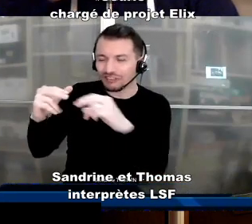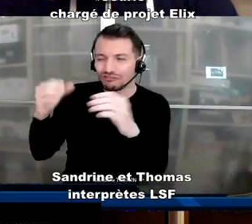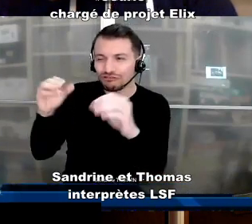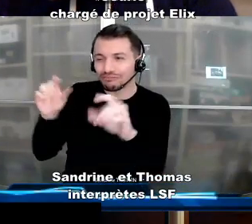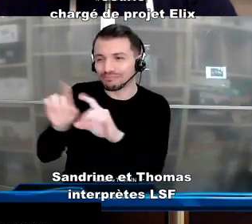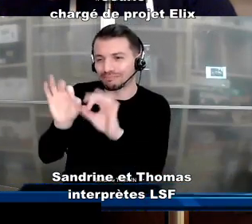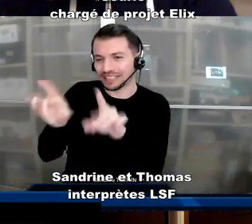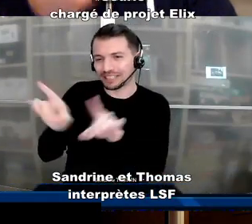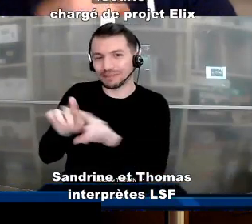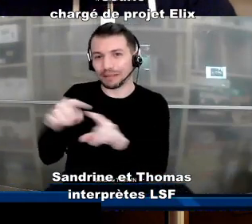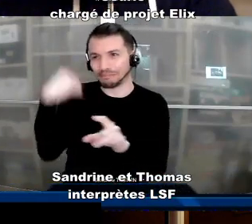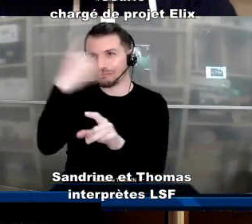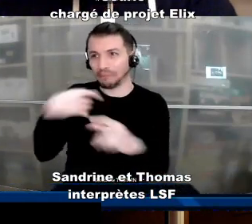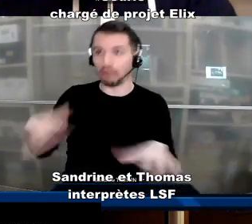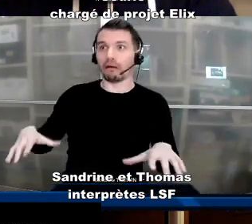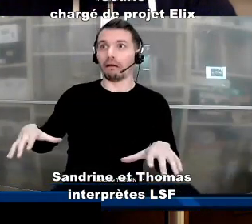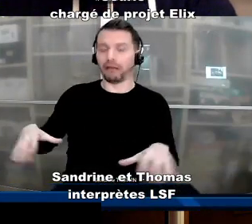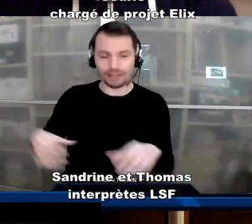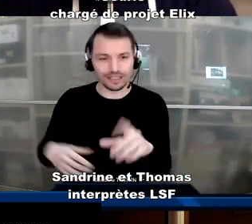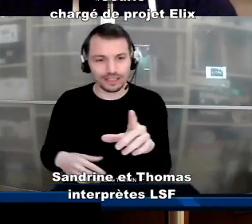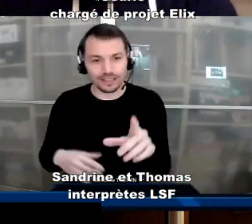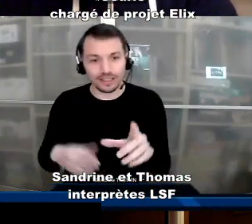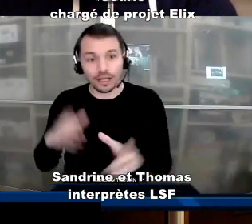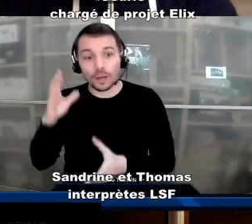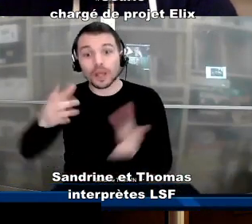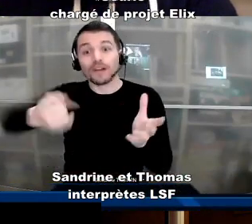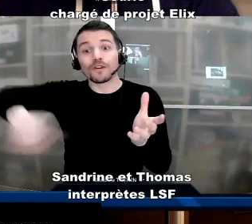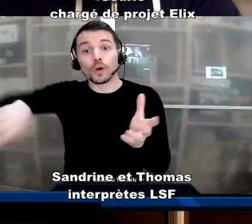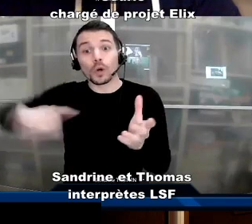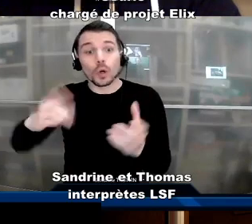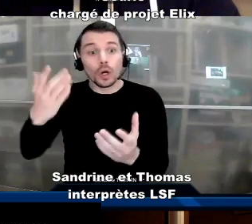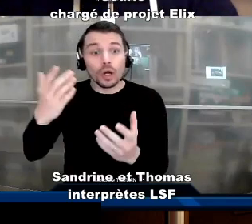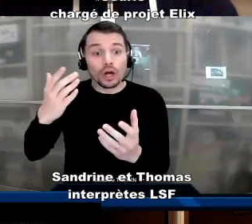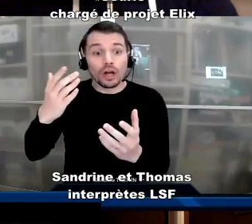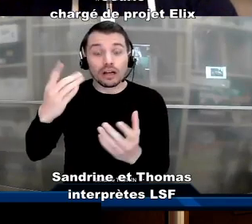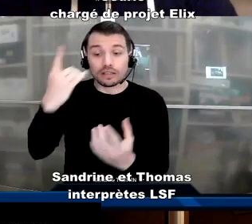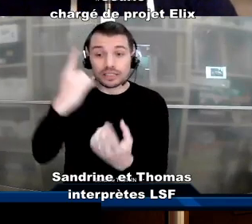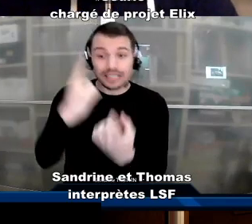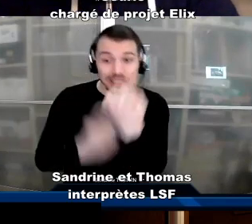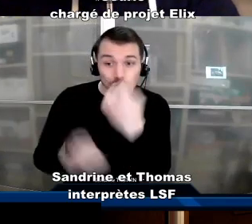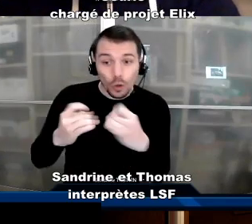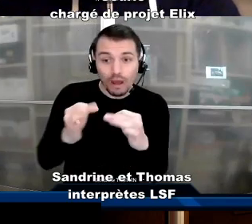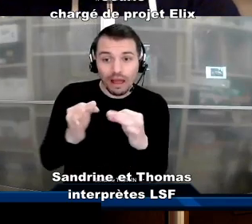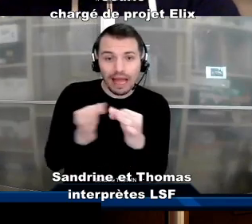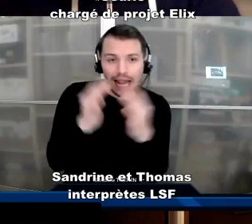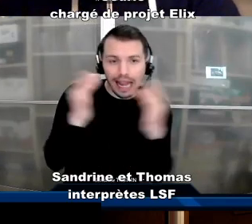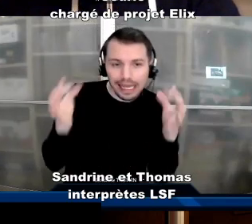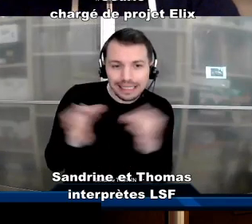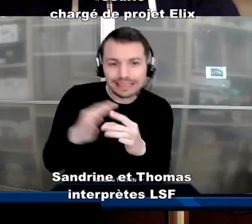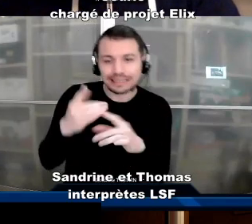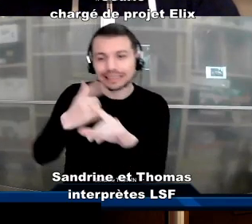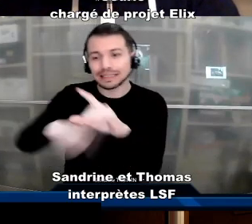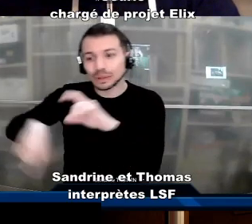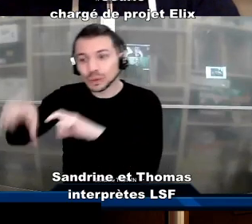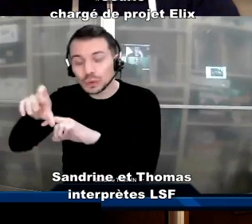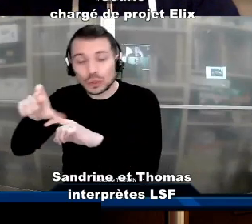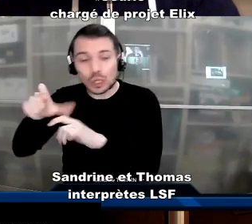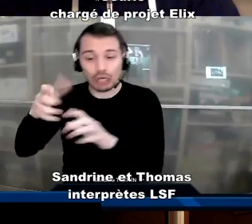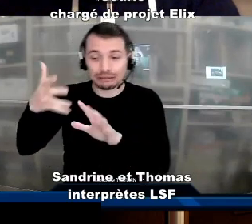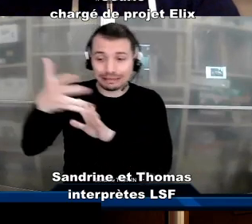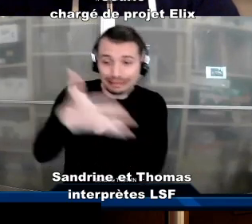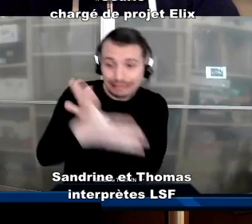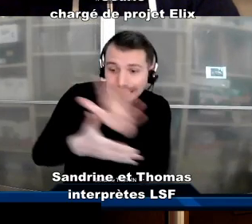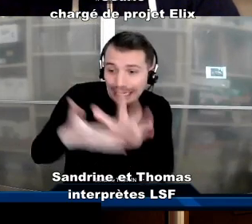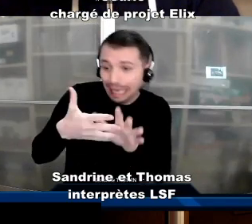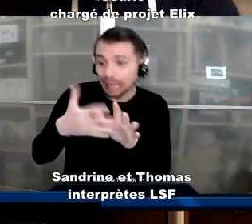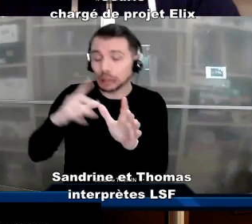Bah écoutez, si vous avez encore des questions, que ce soit sur Elix, sur signes de sens, sur la langue des signes ou bien sur la surdité